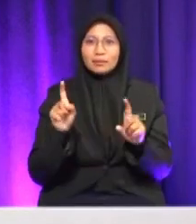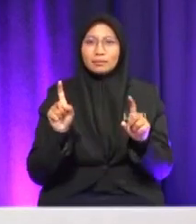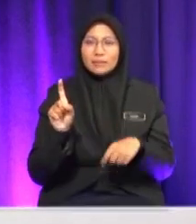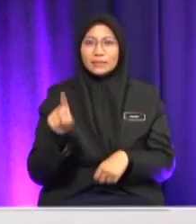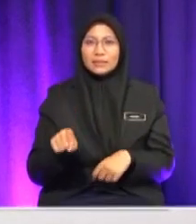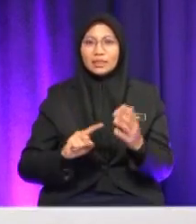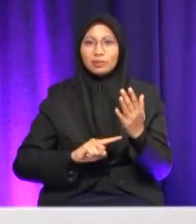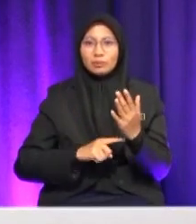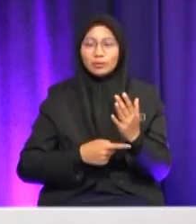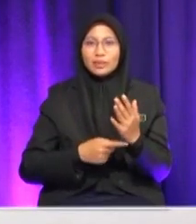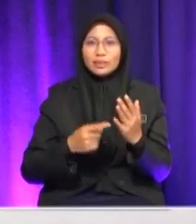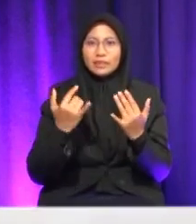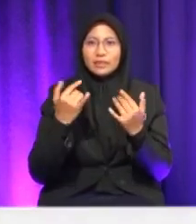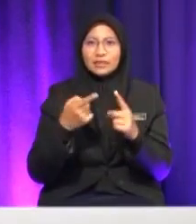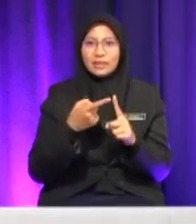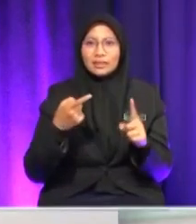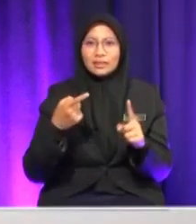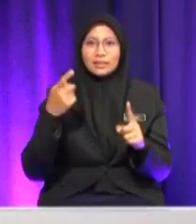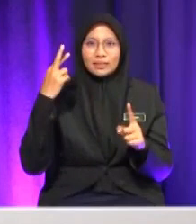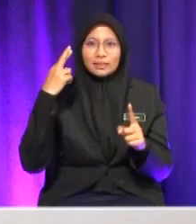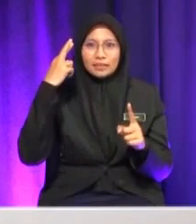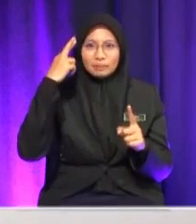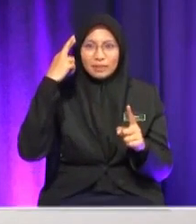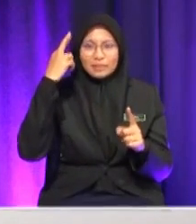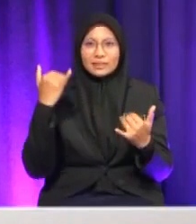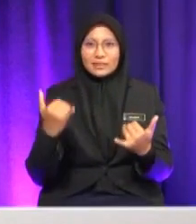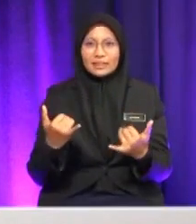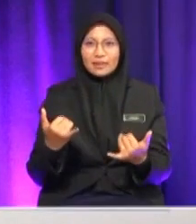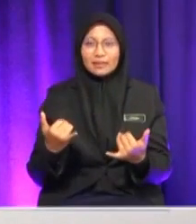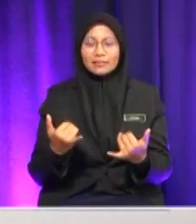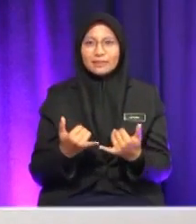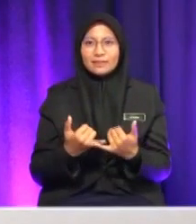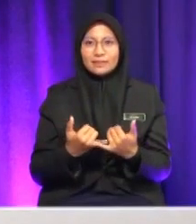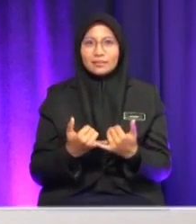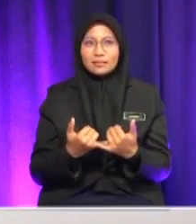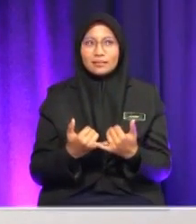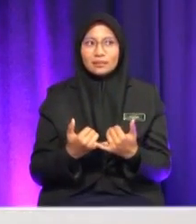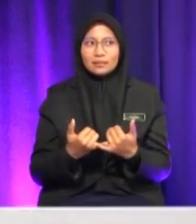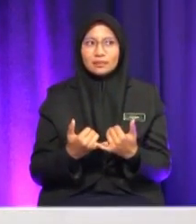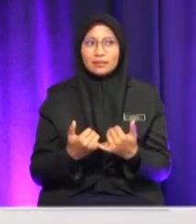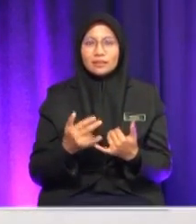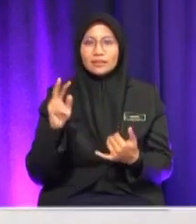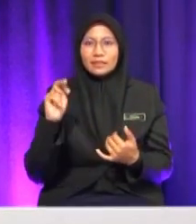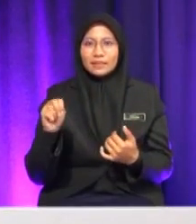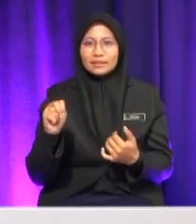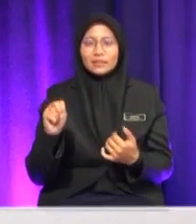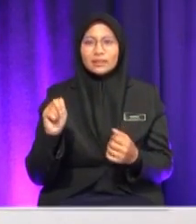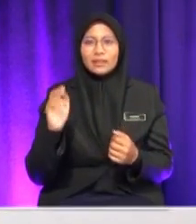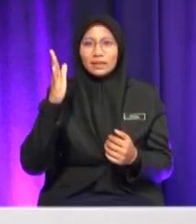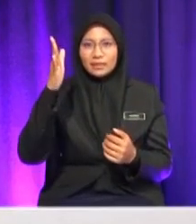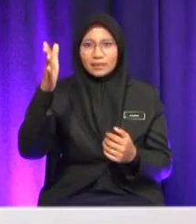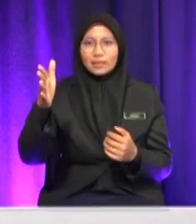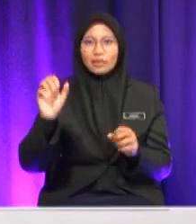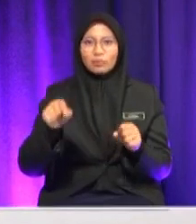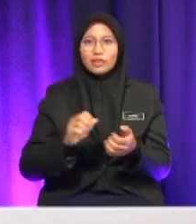memupuk langkah-langkah dan cara untuk menangani isu ini dari remaja. Disebabkan oleh kadar muflis yang banyak dalam